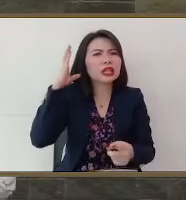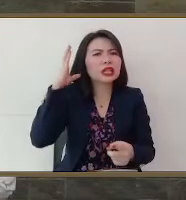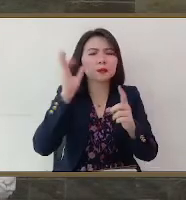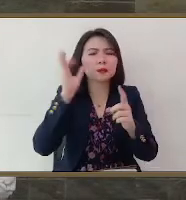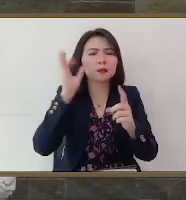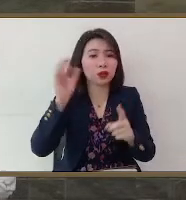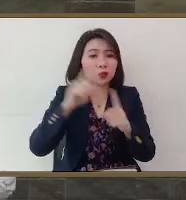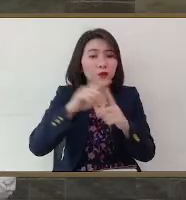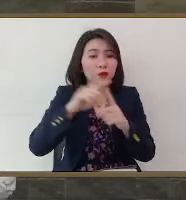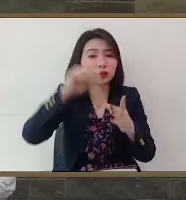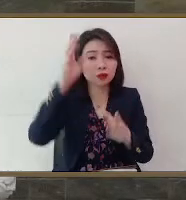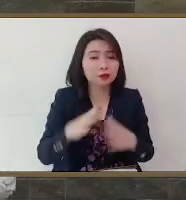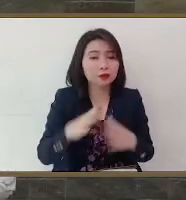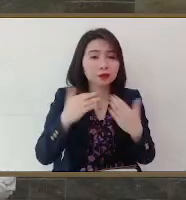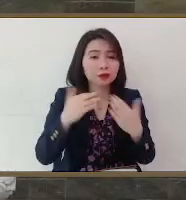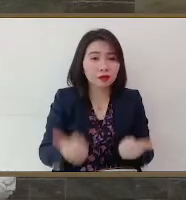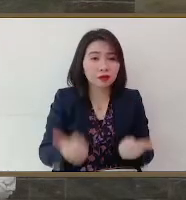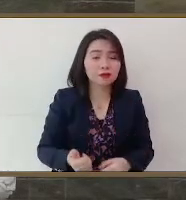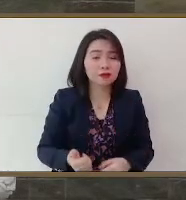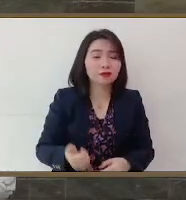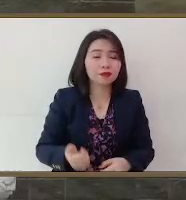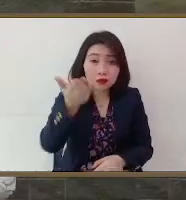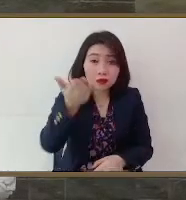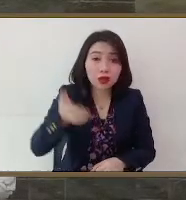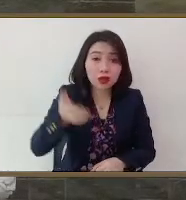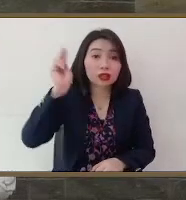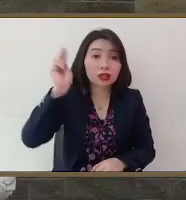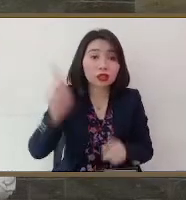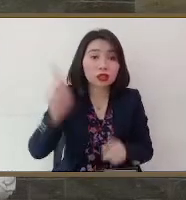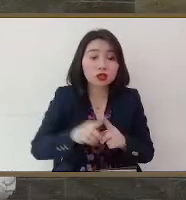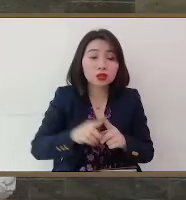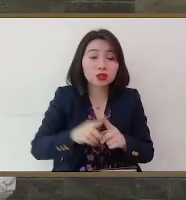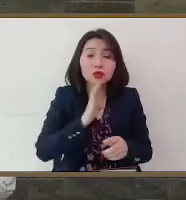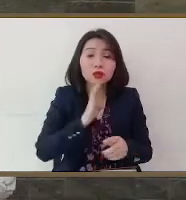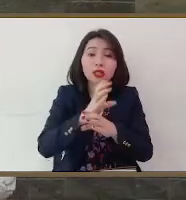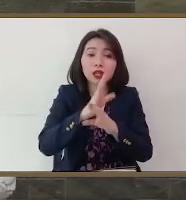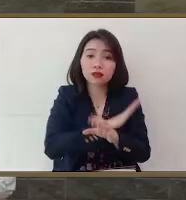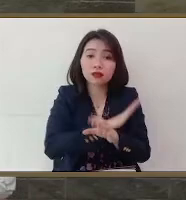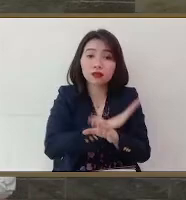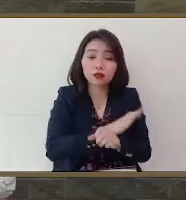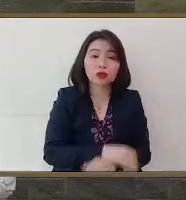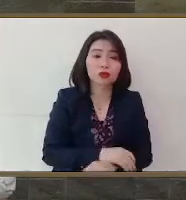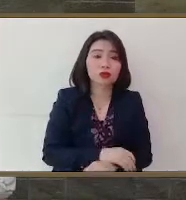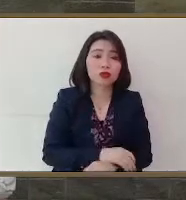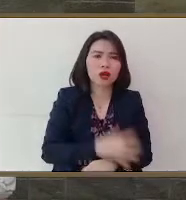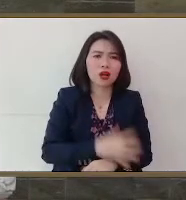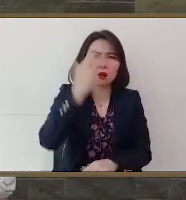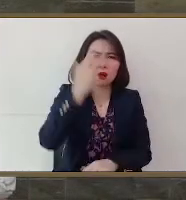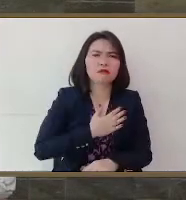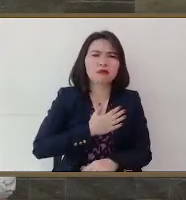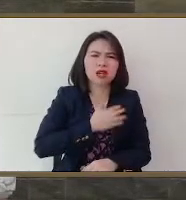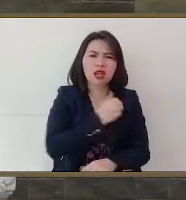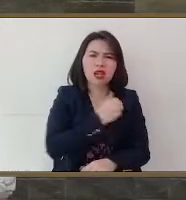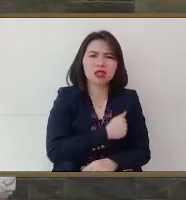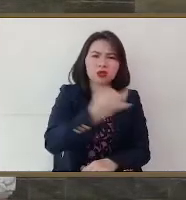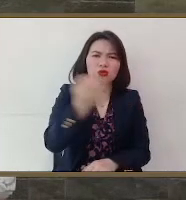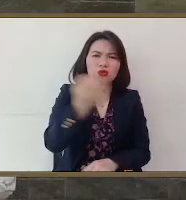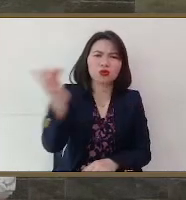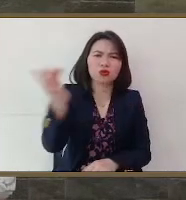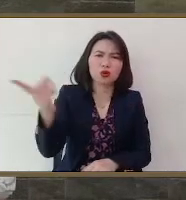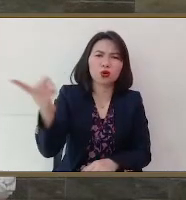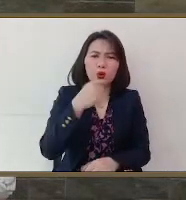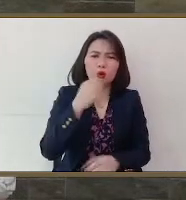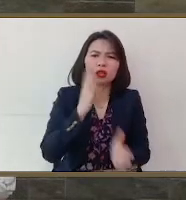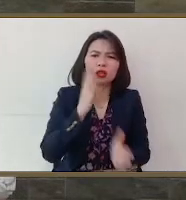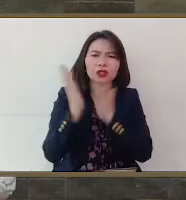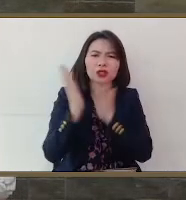ko? Listen to me now. You've got to be careful. Bakit ang attitude ko ay ganito sa mga naglilingkod sa Diyos? Bakit ganito ang attitude ko sa